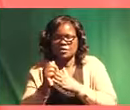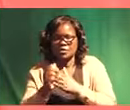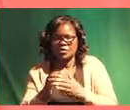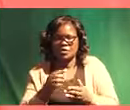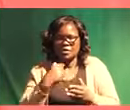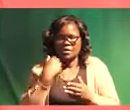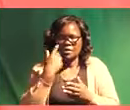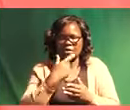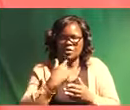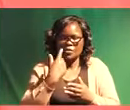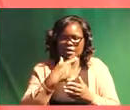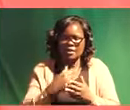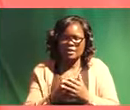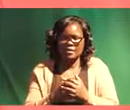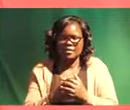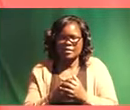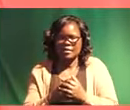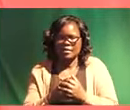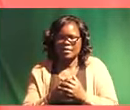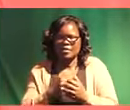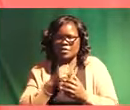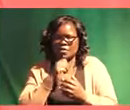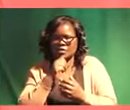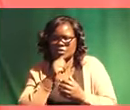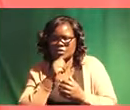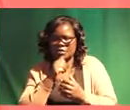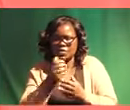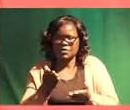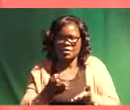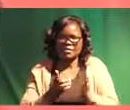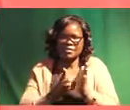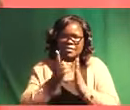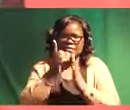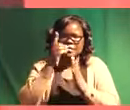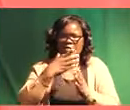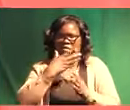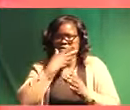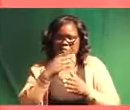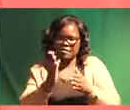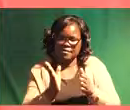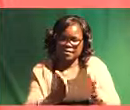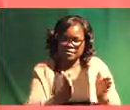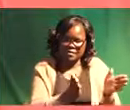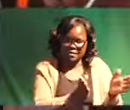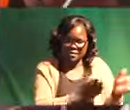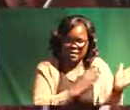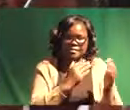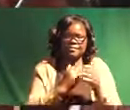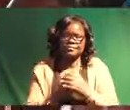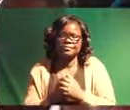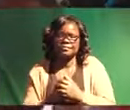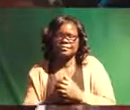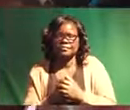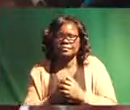muto ngoriau ria ate mendeleo Baba